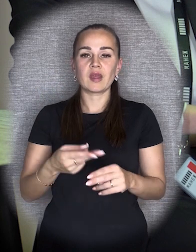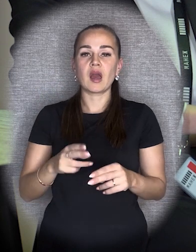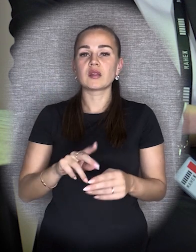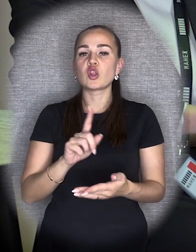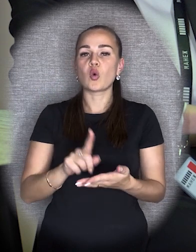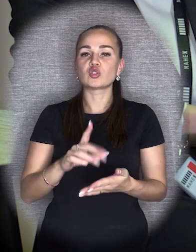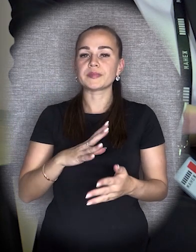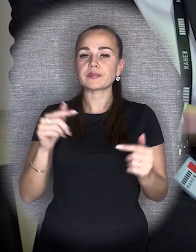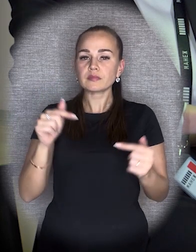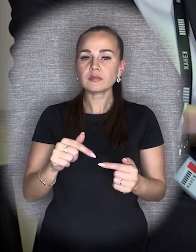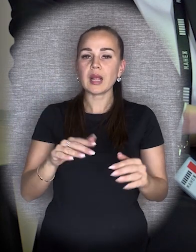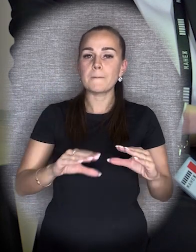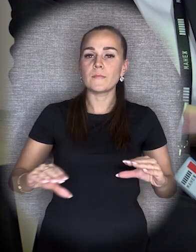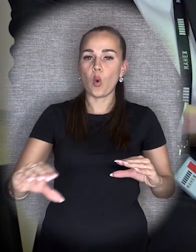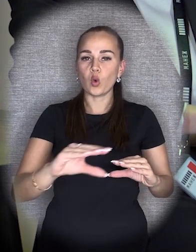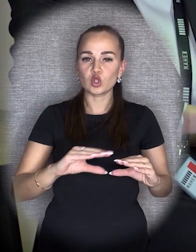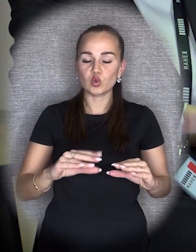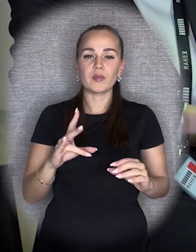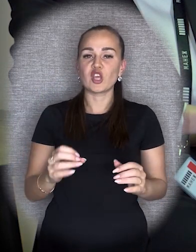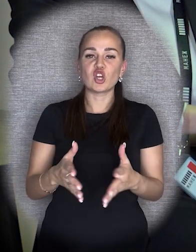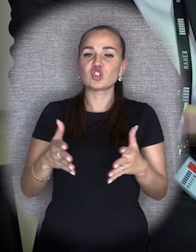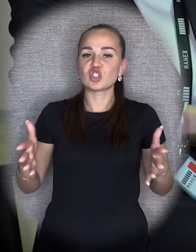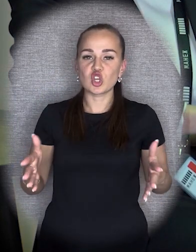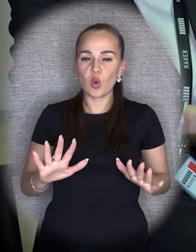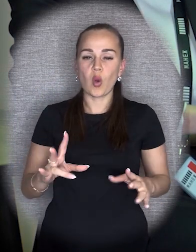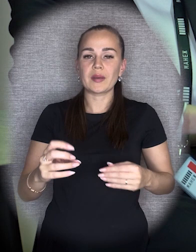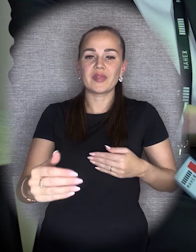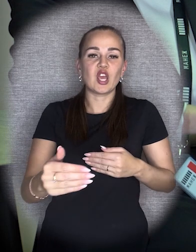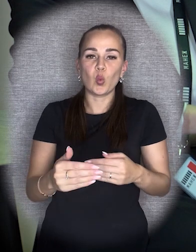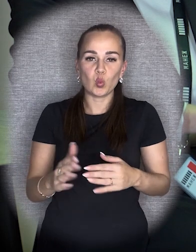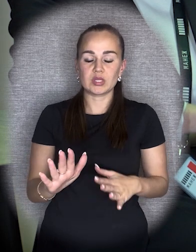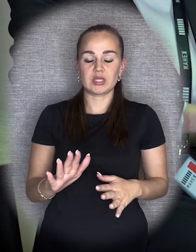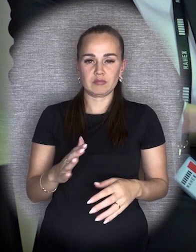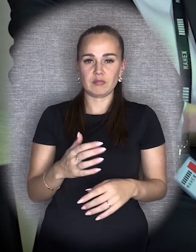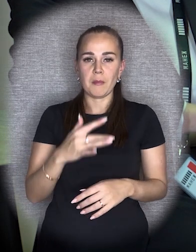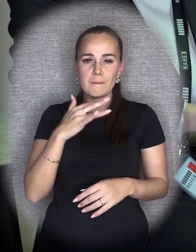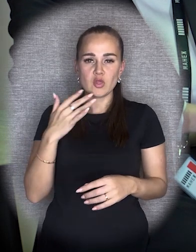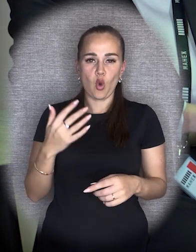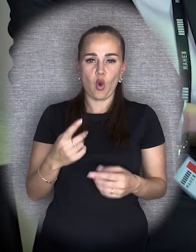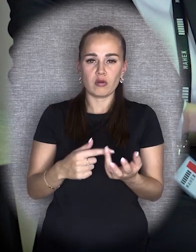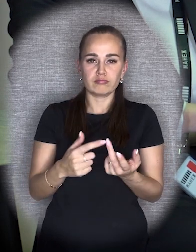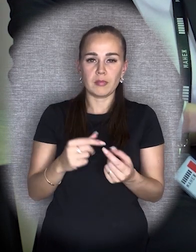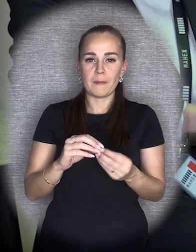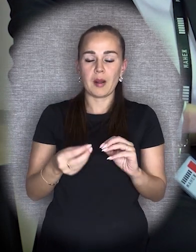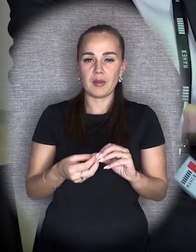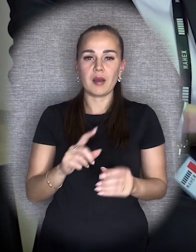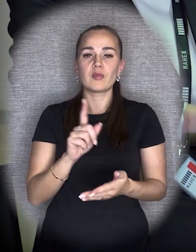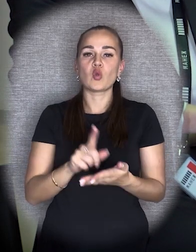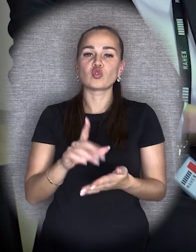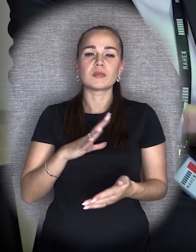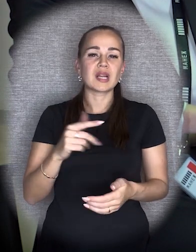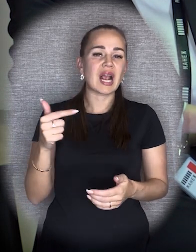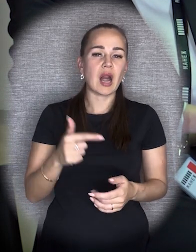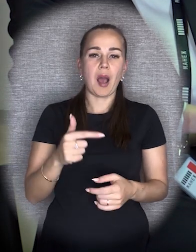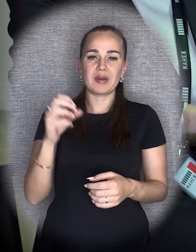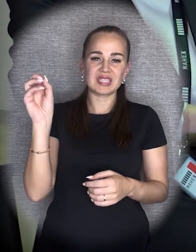подходящий подиум, который будет не слишком широким, не слишком узким и так далее. Это должен быть очень грамотно выставленный свет,